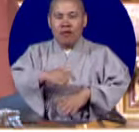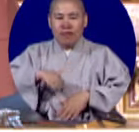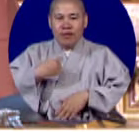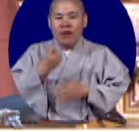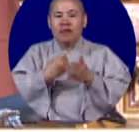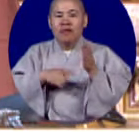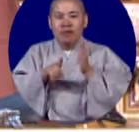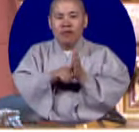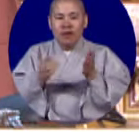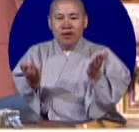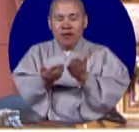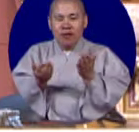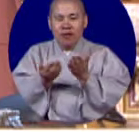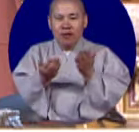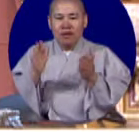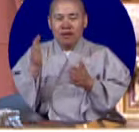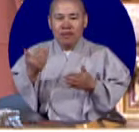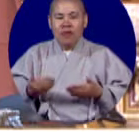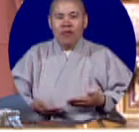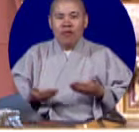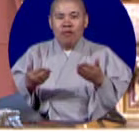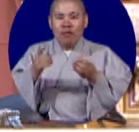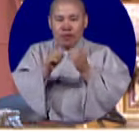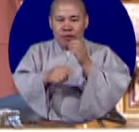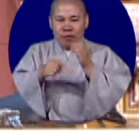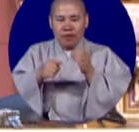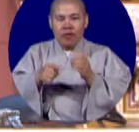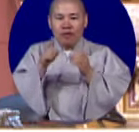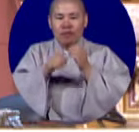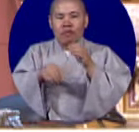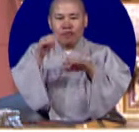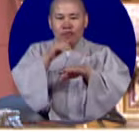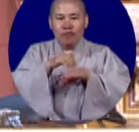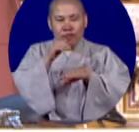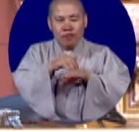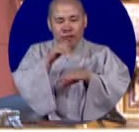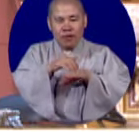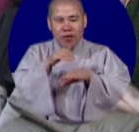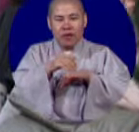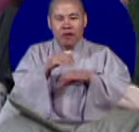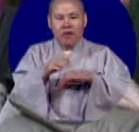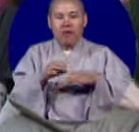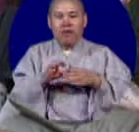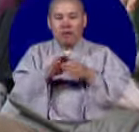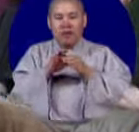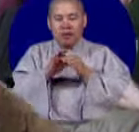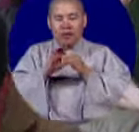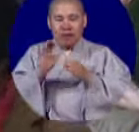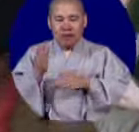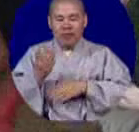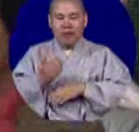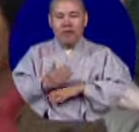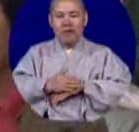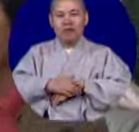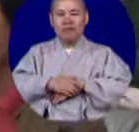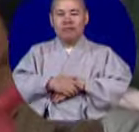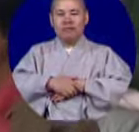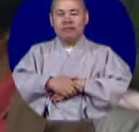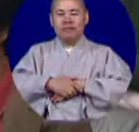거예요. 그것이 수행 과정입니다. 그 자체가. 그러니까